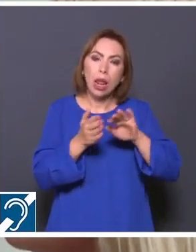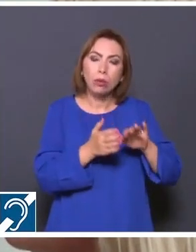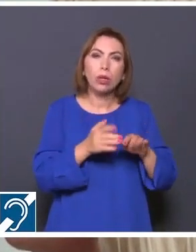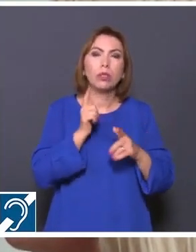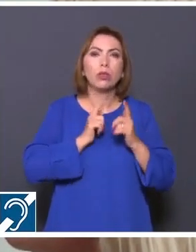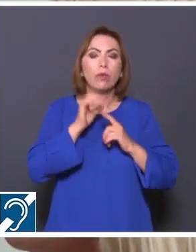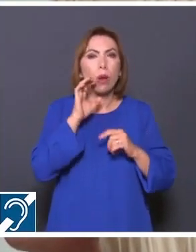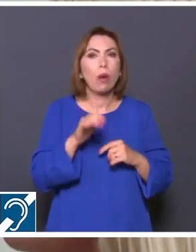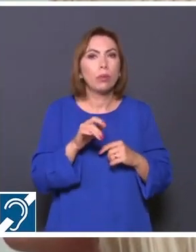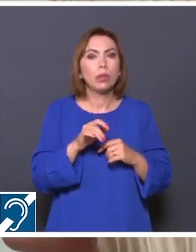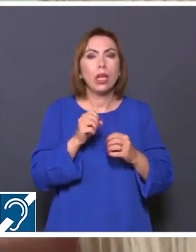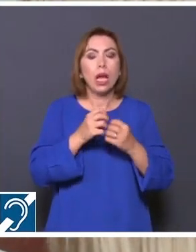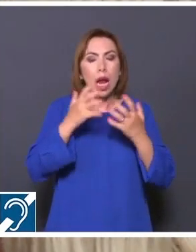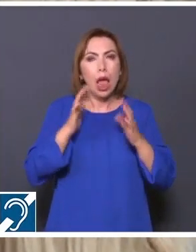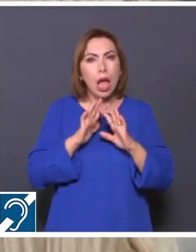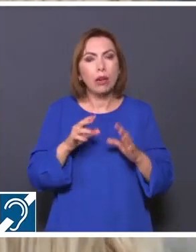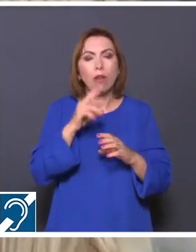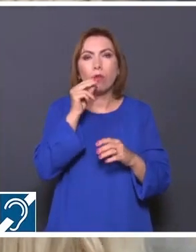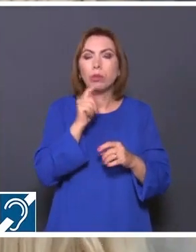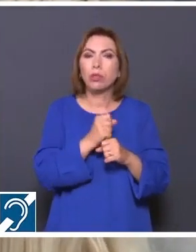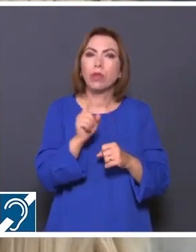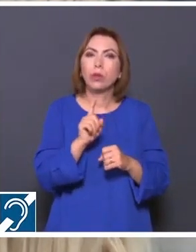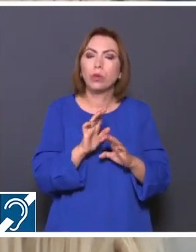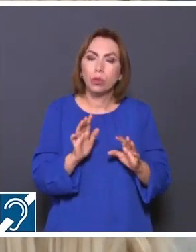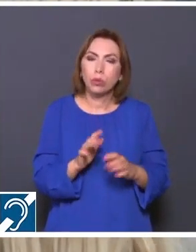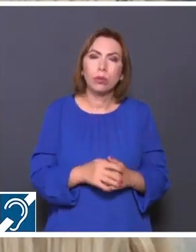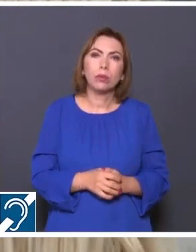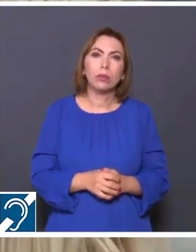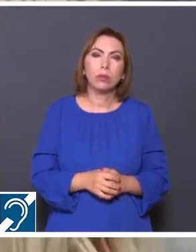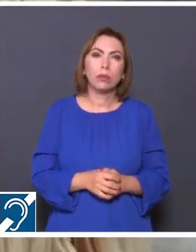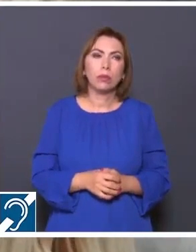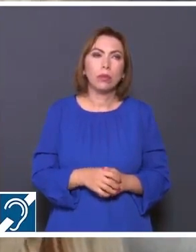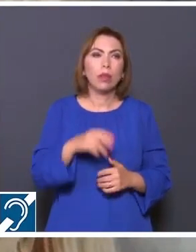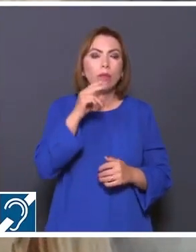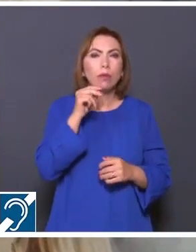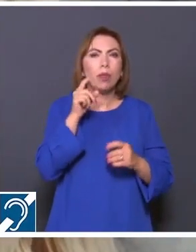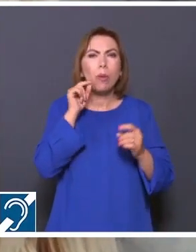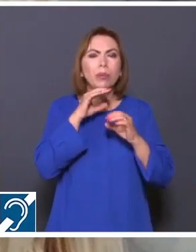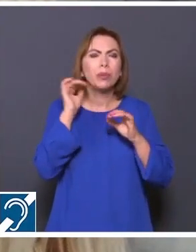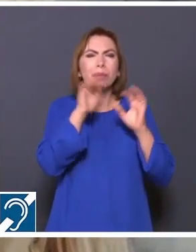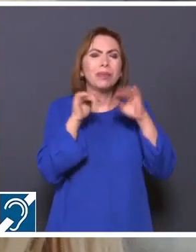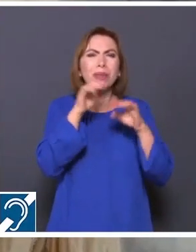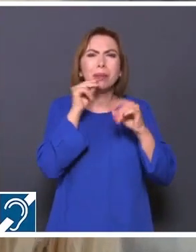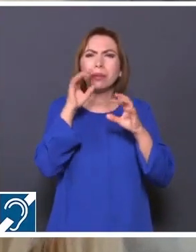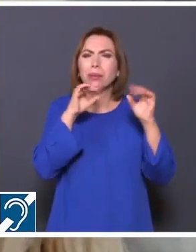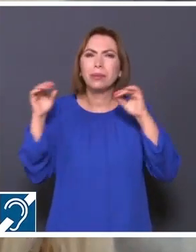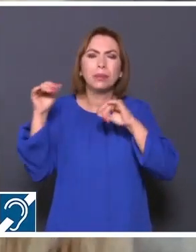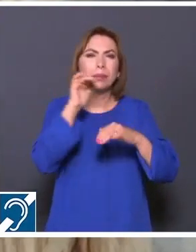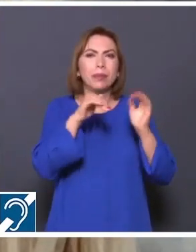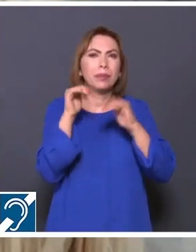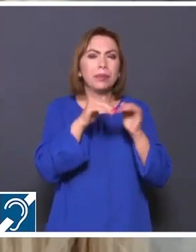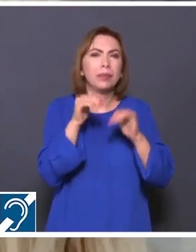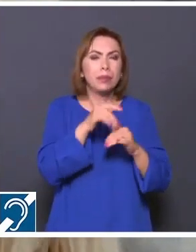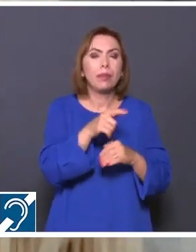modul concret nu doar pe vorbe să știți s au făcut până acum flagasul pentru o repararea acestor parcuri nu există